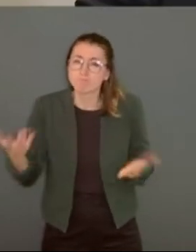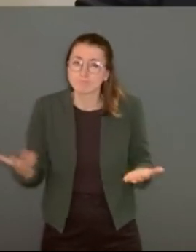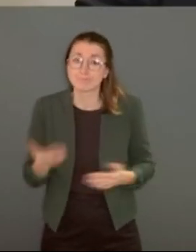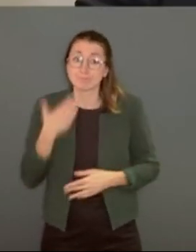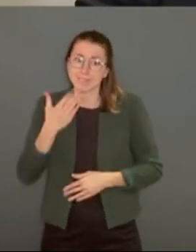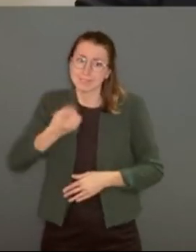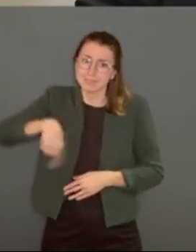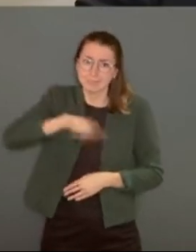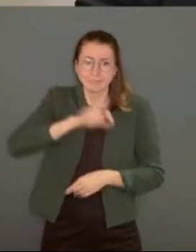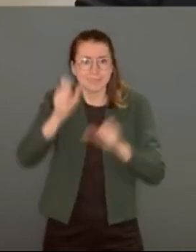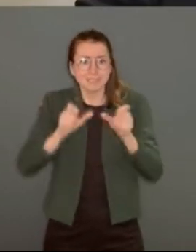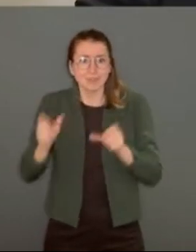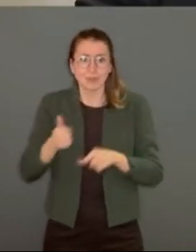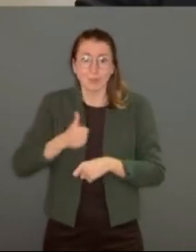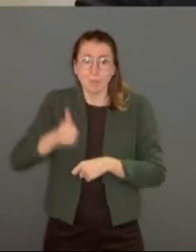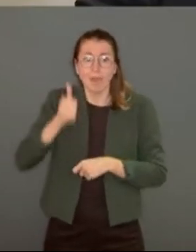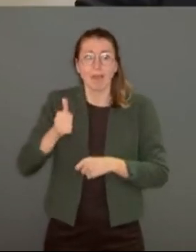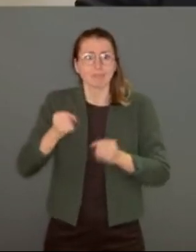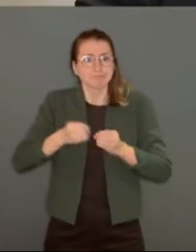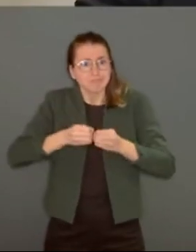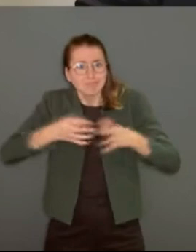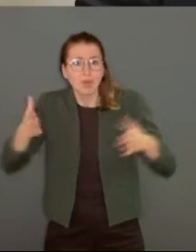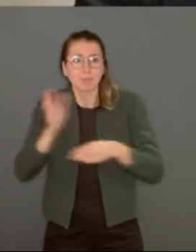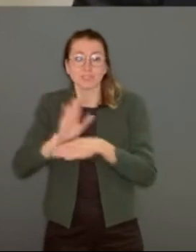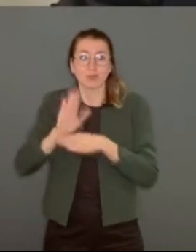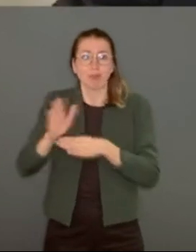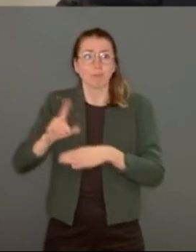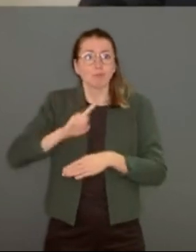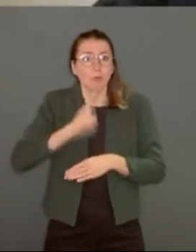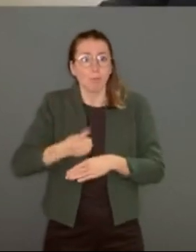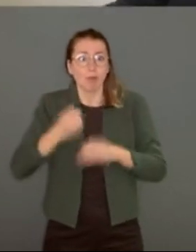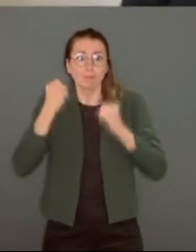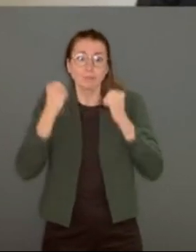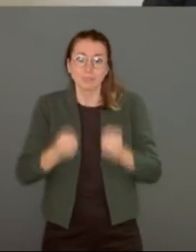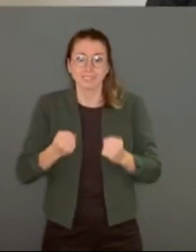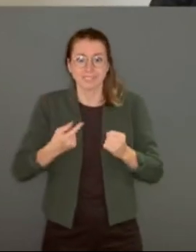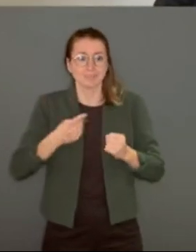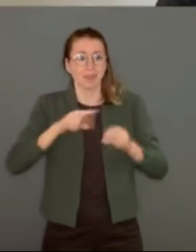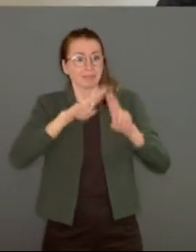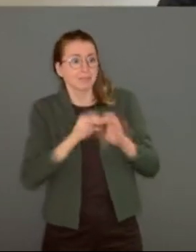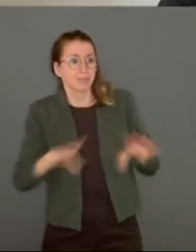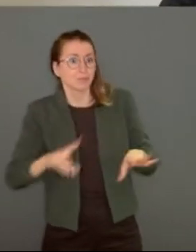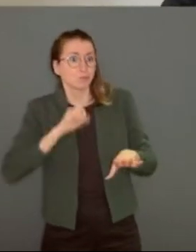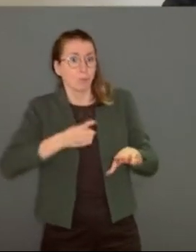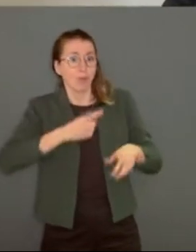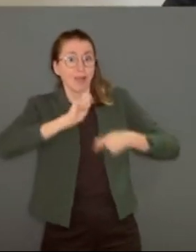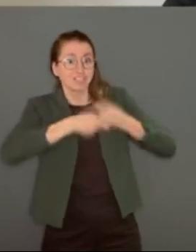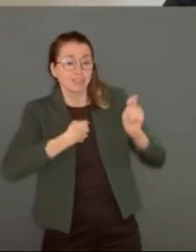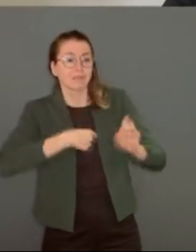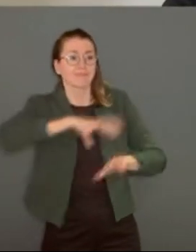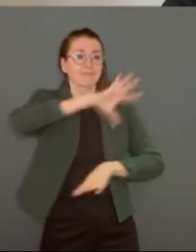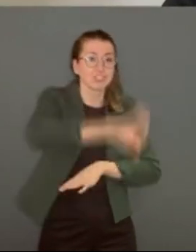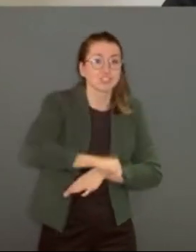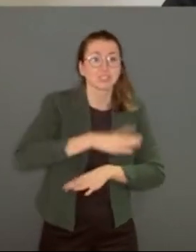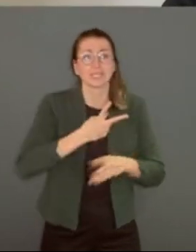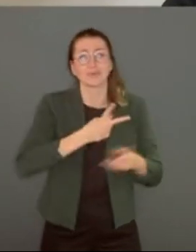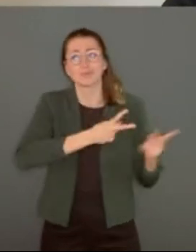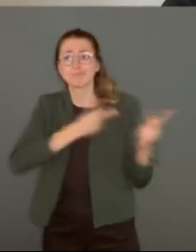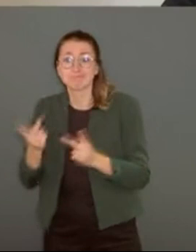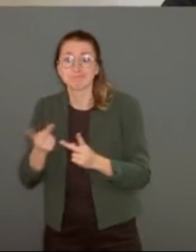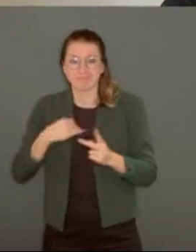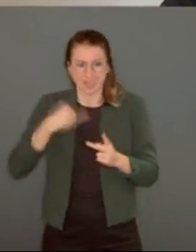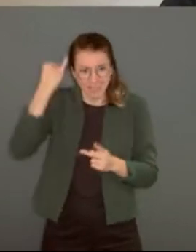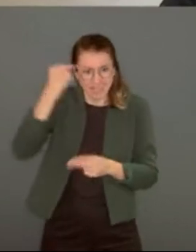développant, je dirais, l'alternative au fait que le volet quelque part est baissé, mais ça ne veut pas dire que tout est terminé. Ils